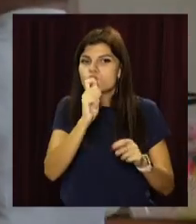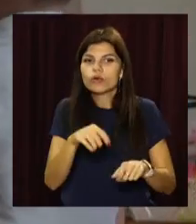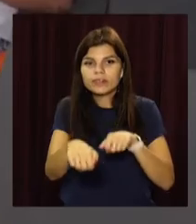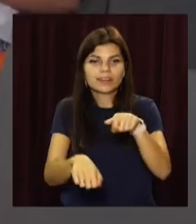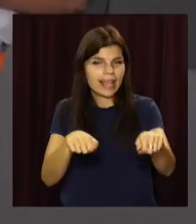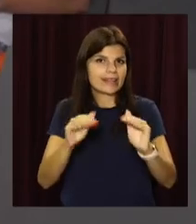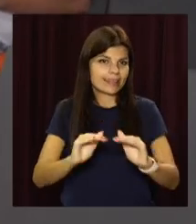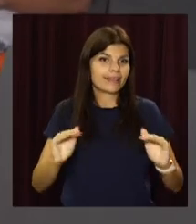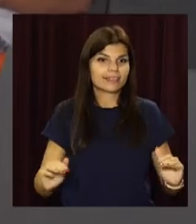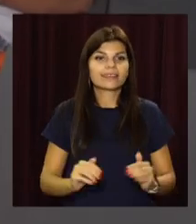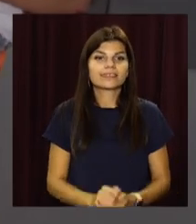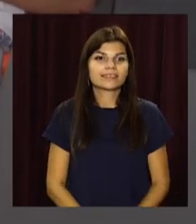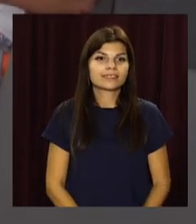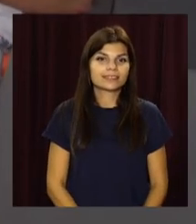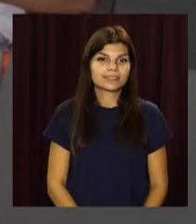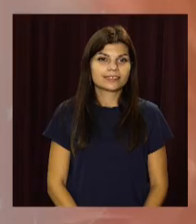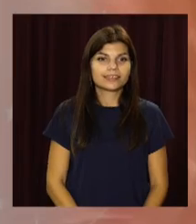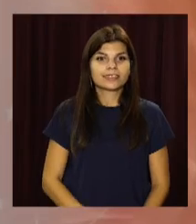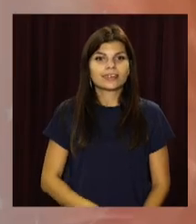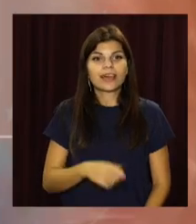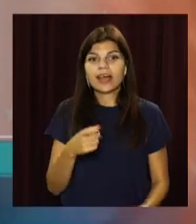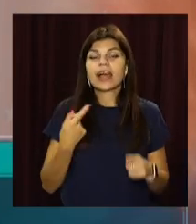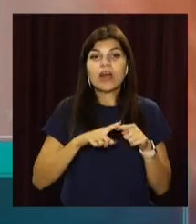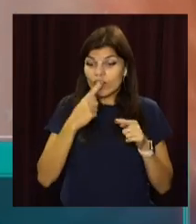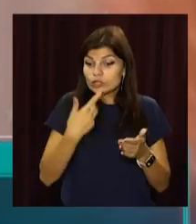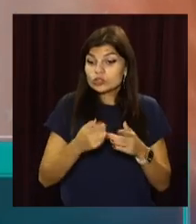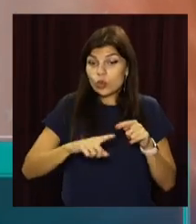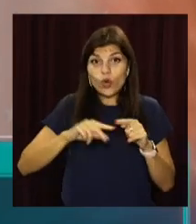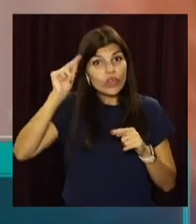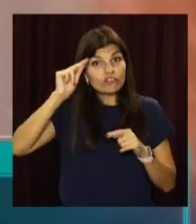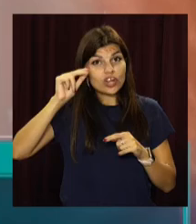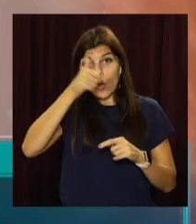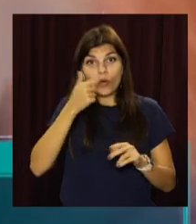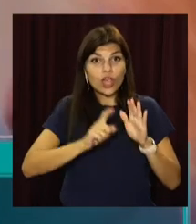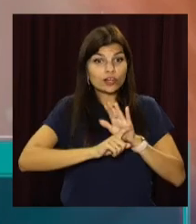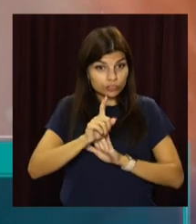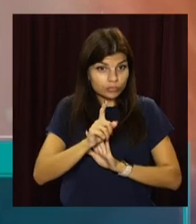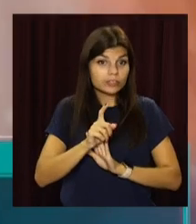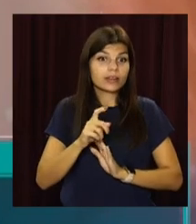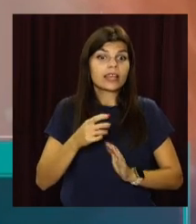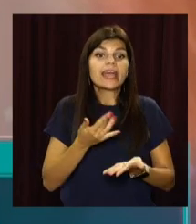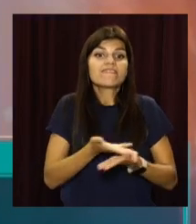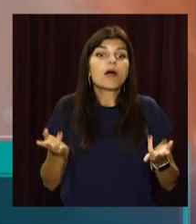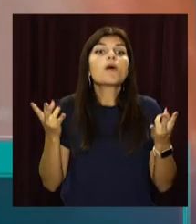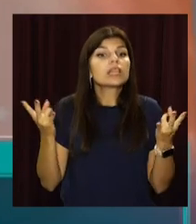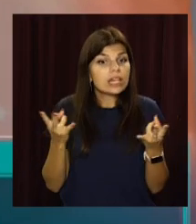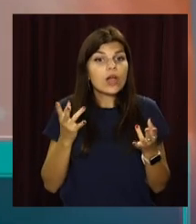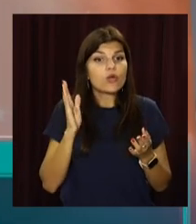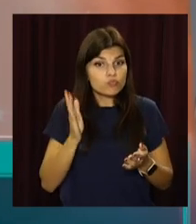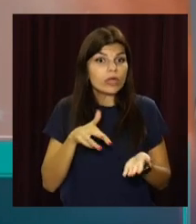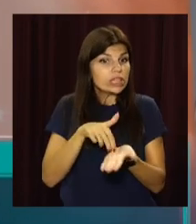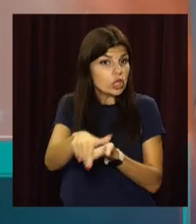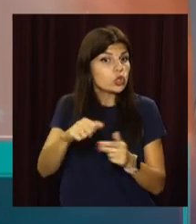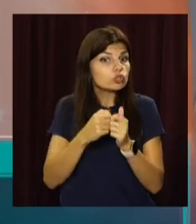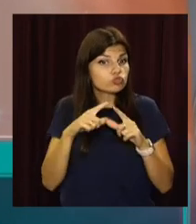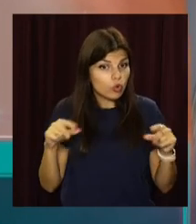подарунки дітям. Вже незабаром розпочнеться навчальний рік і вам треба буде йти до школи,